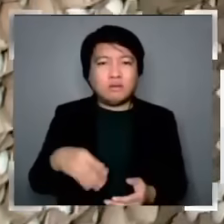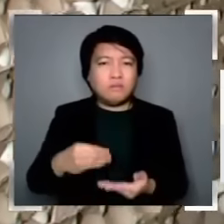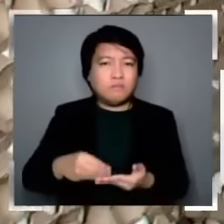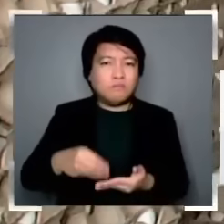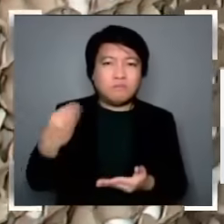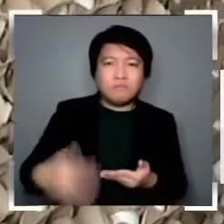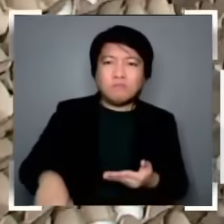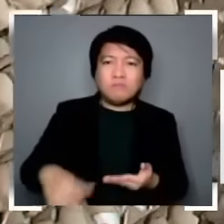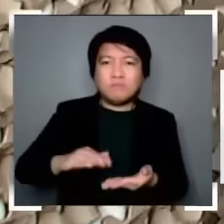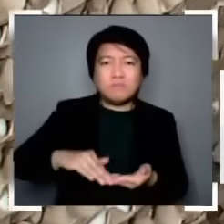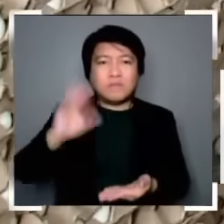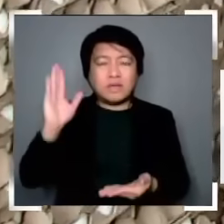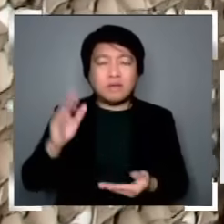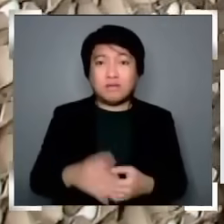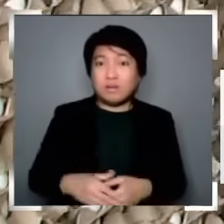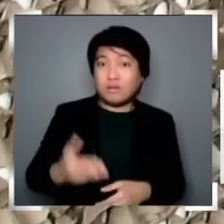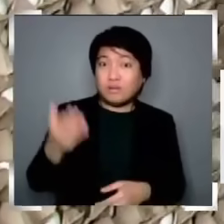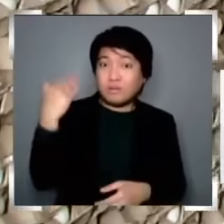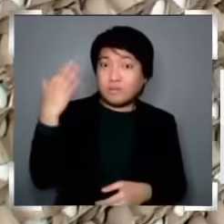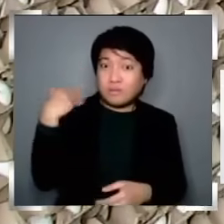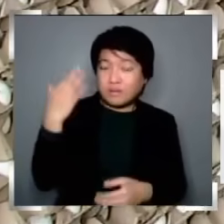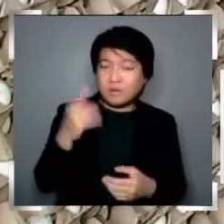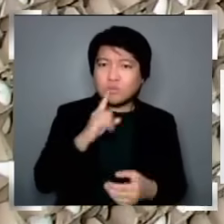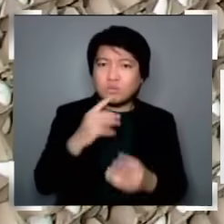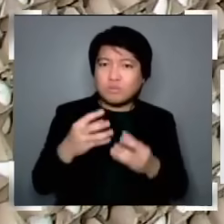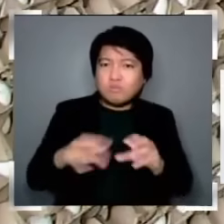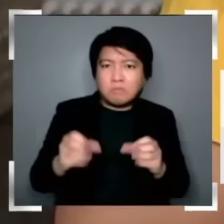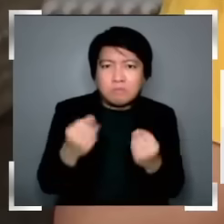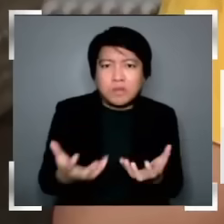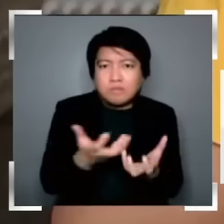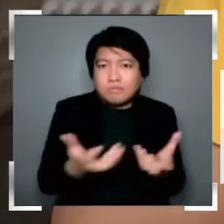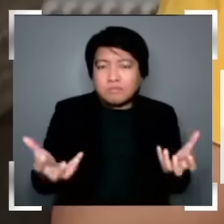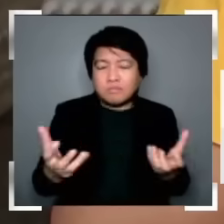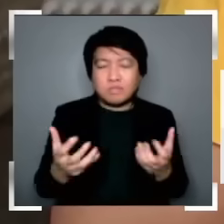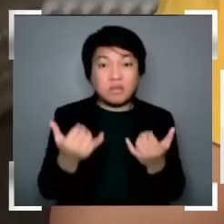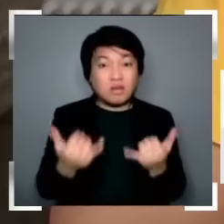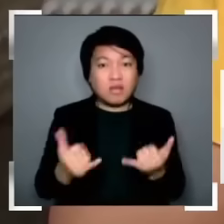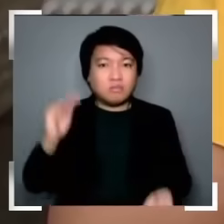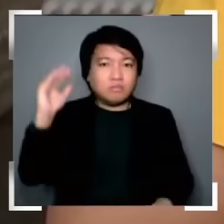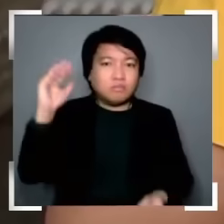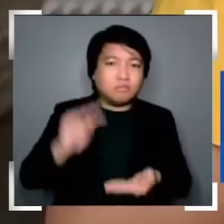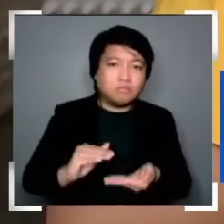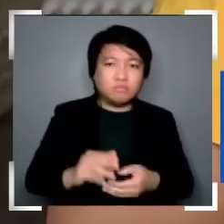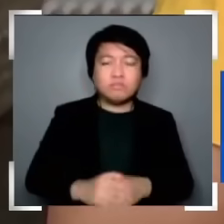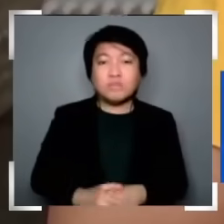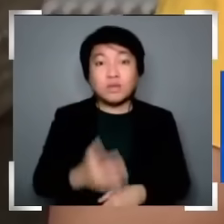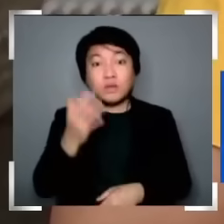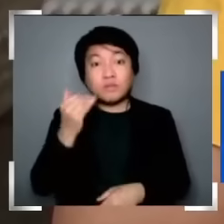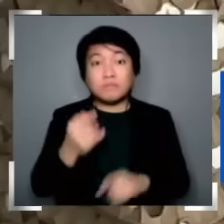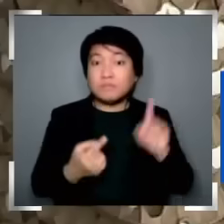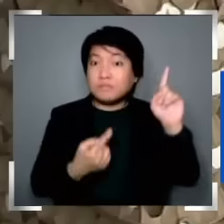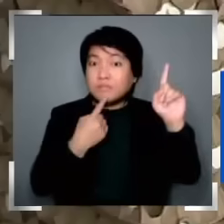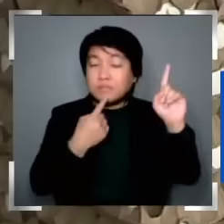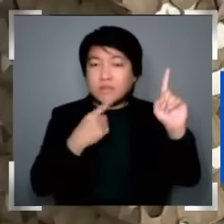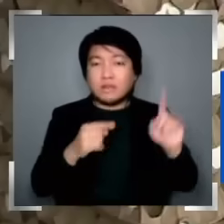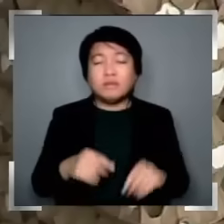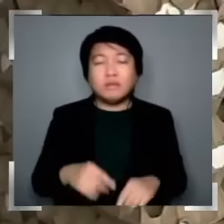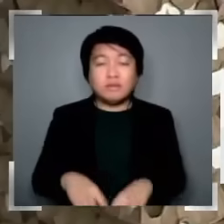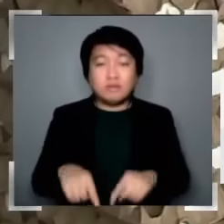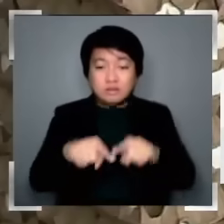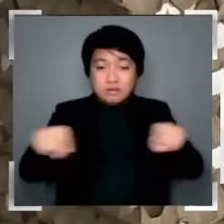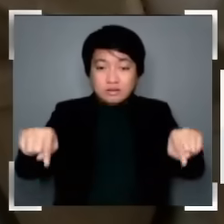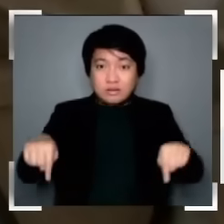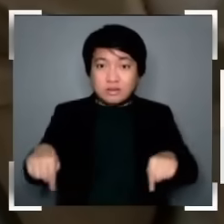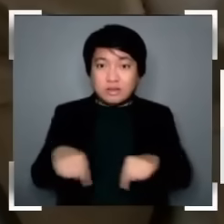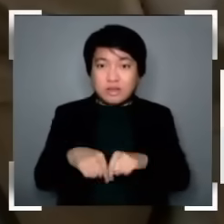ngayon halos kalahati na ang nabawas sa kanilang supply. Tumaas po ng 10 pesos bawat tray. Kakaunti po ang